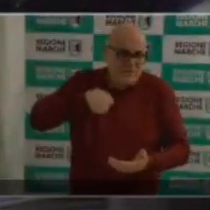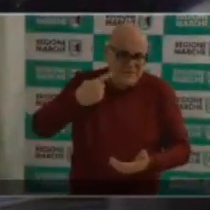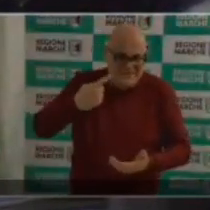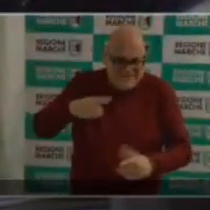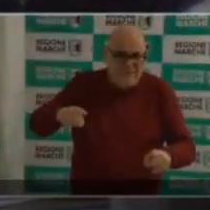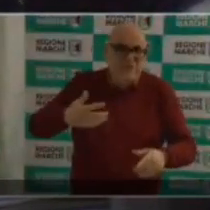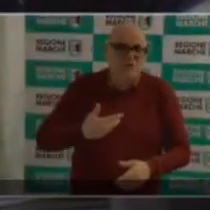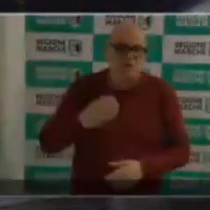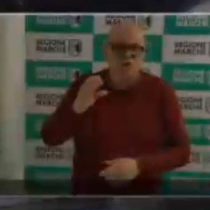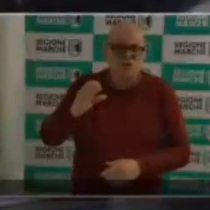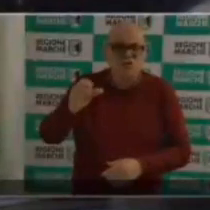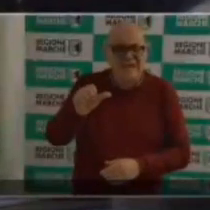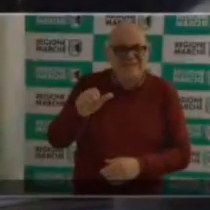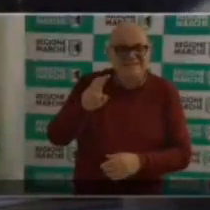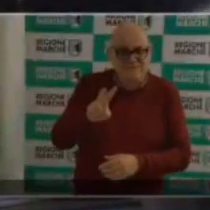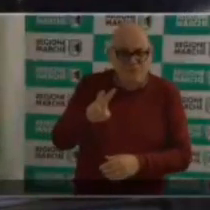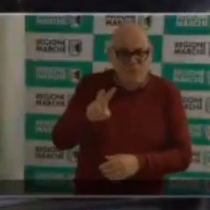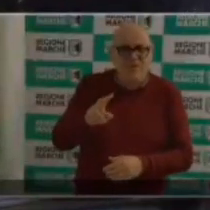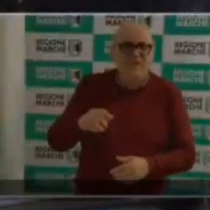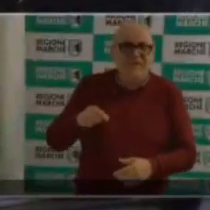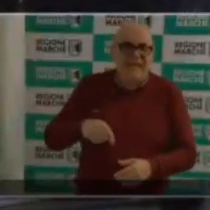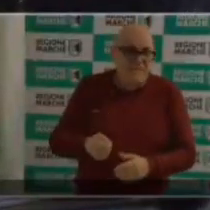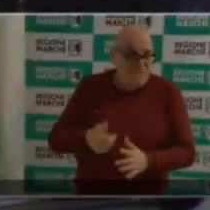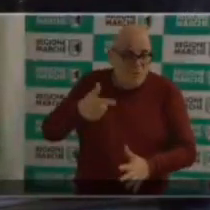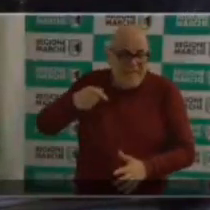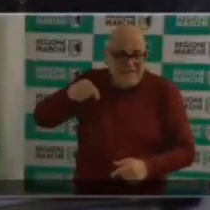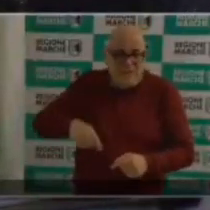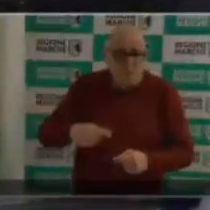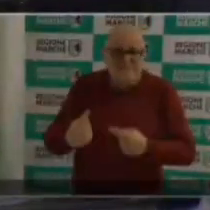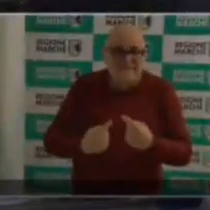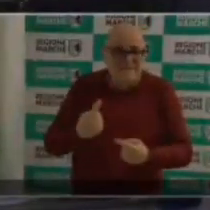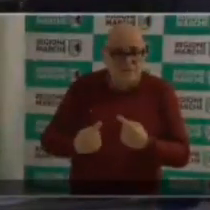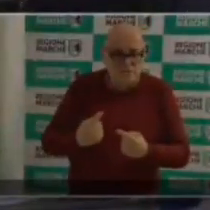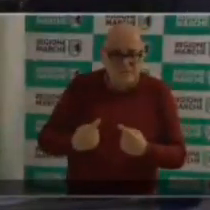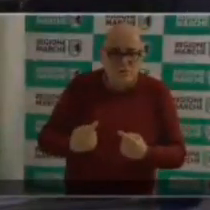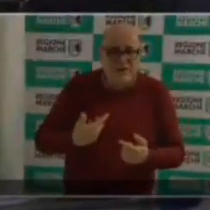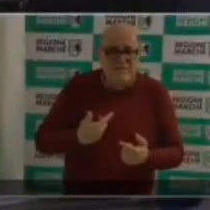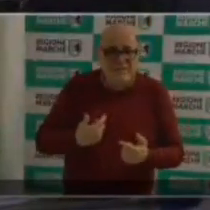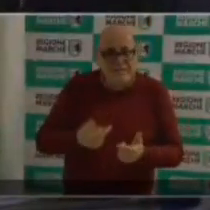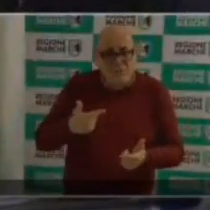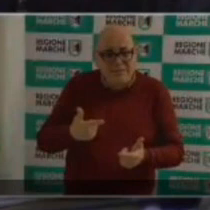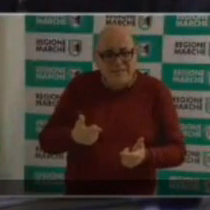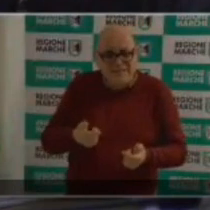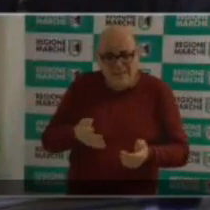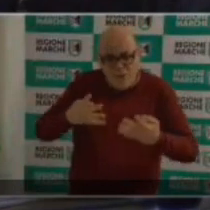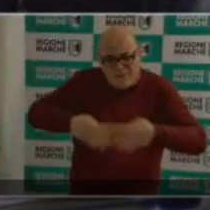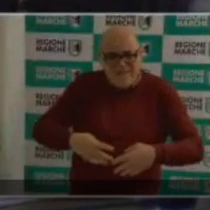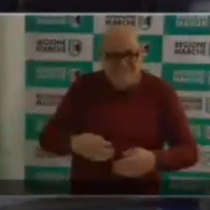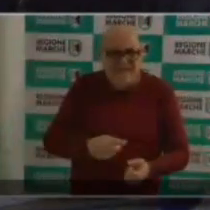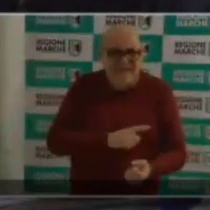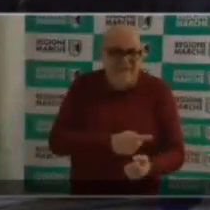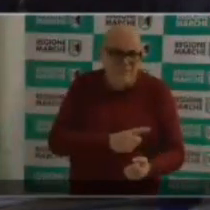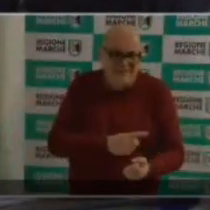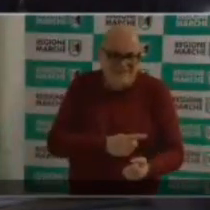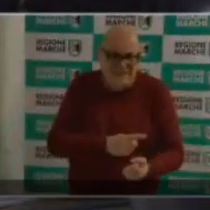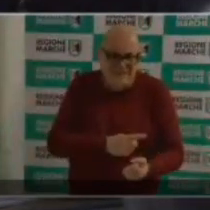in questo scacchiere. Dunque ecco, è importantissimo razionalizzare le forze e mettersi insieme. Questo